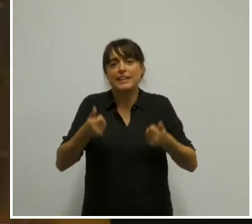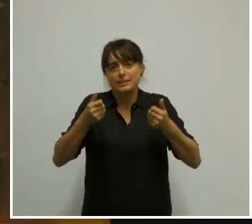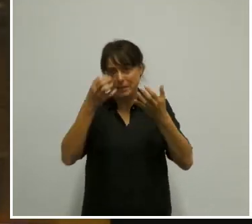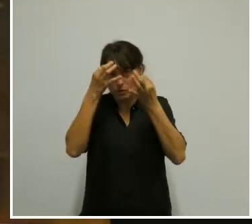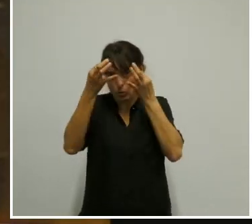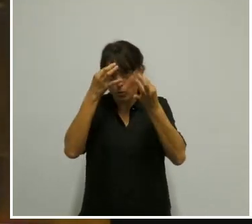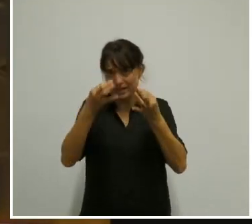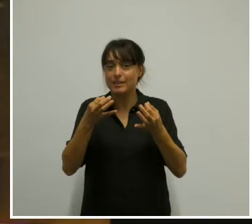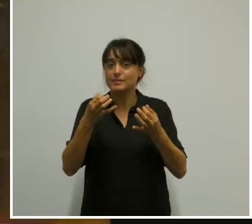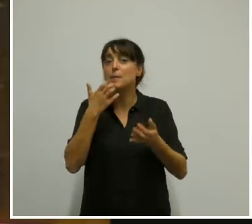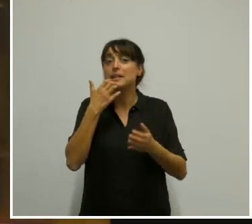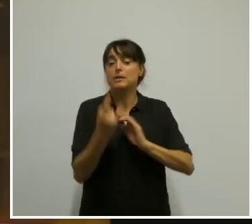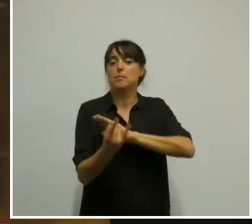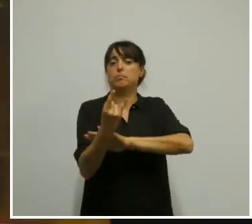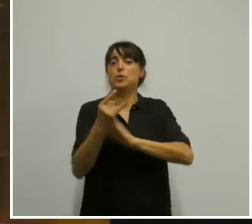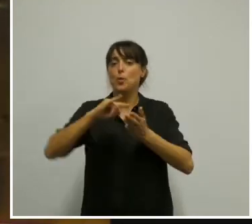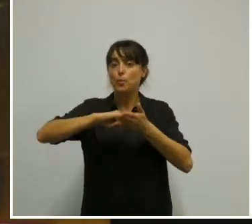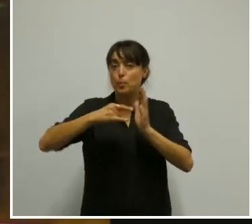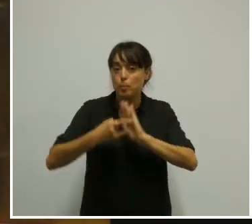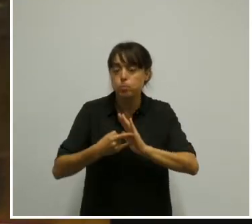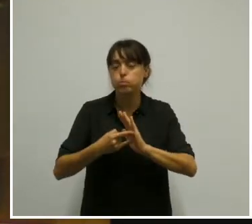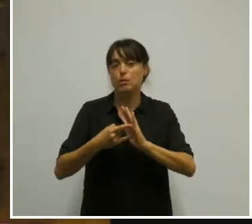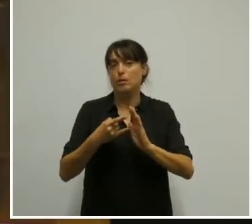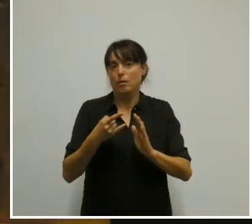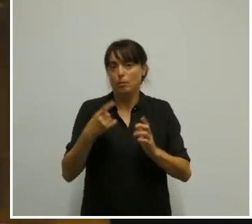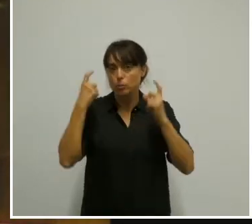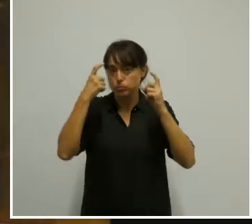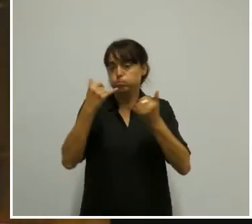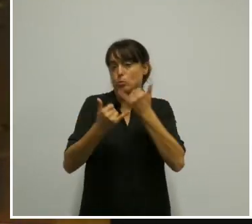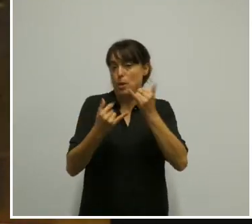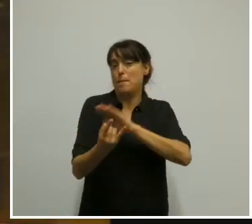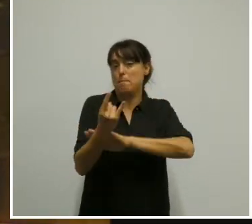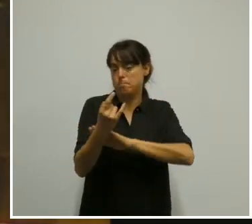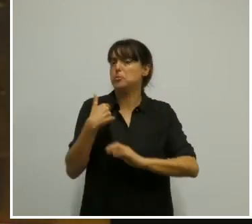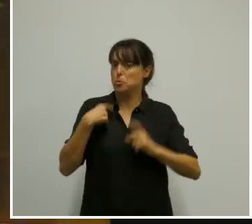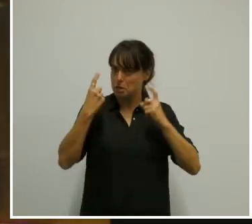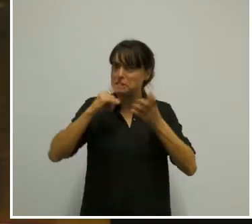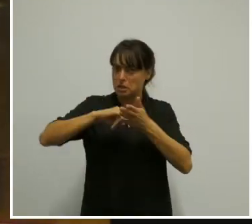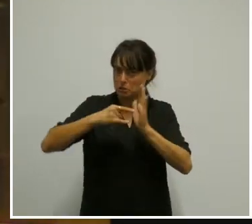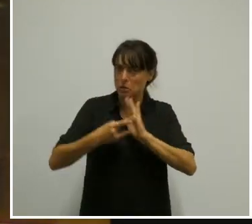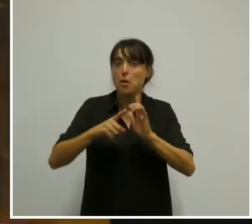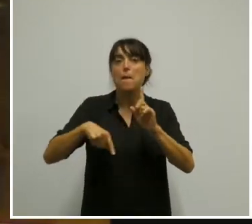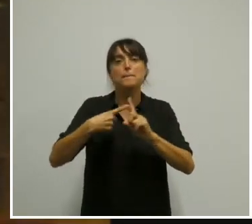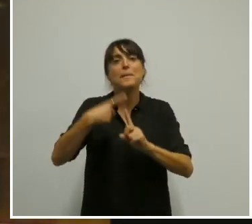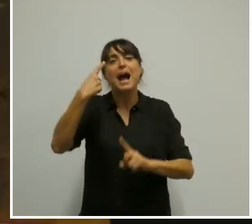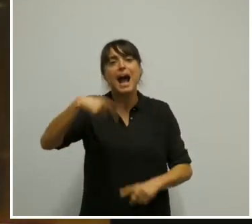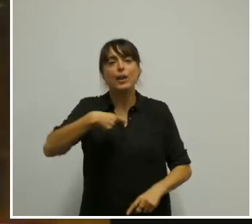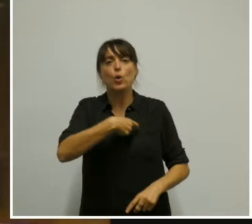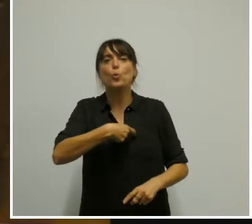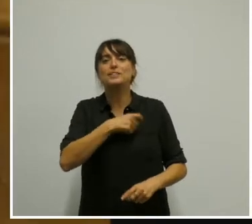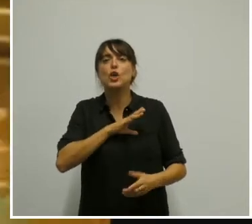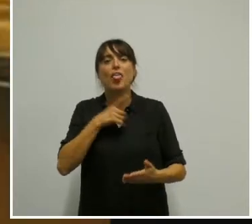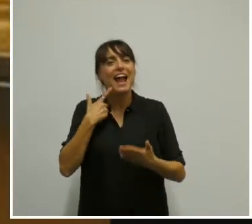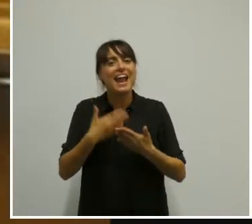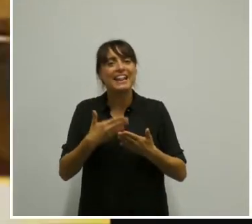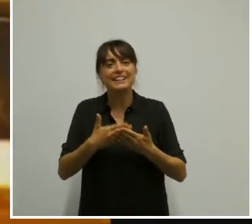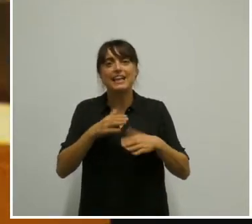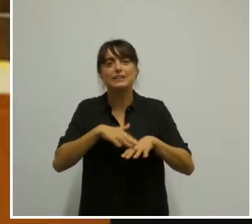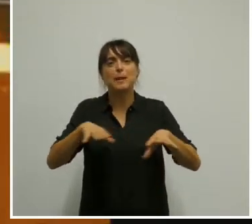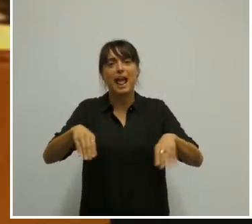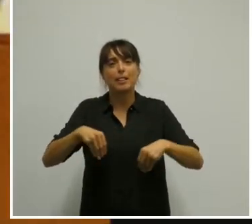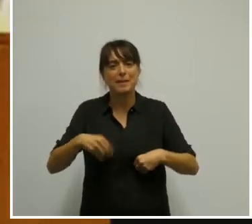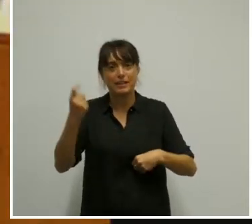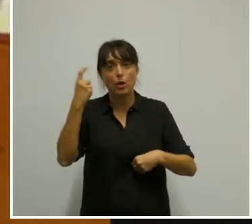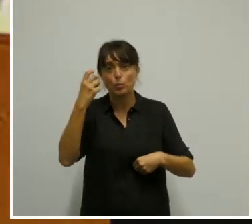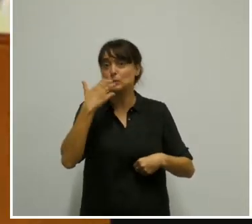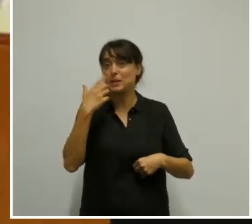cas que ha sortit estrany, ho podem parlar. I penseu que hi ha una comissió de garanties d'admissió que al final, si la